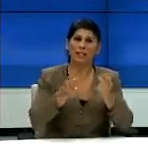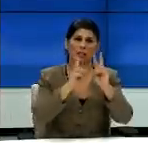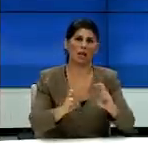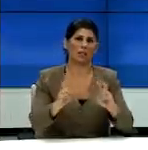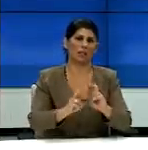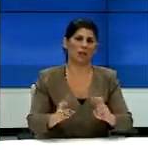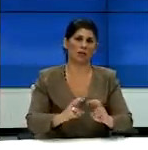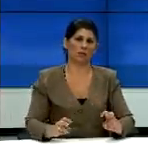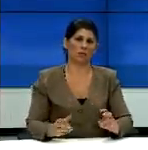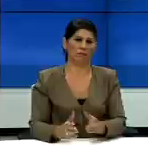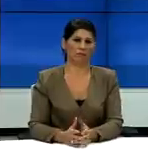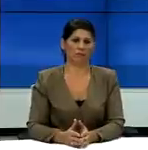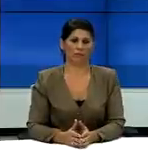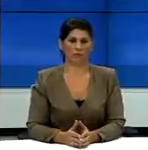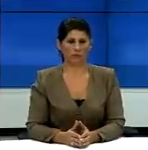εξετάσεων.